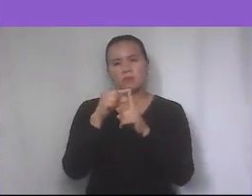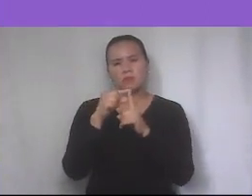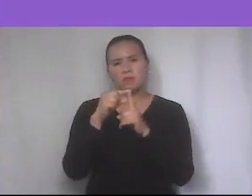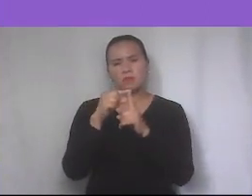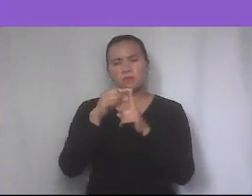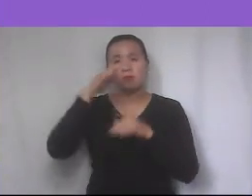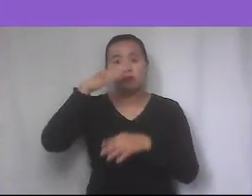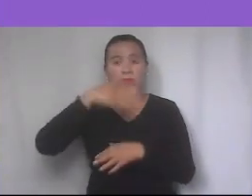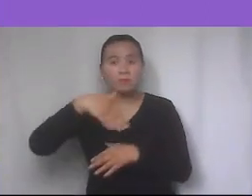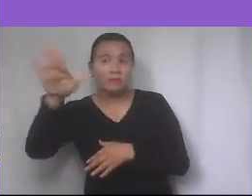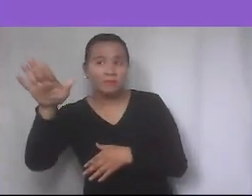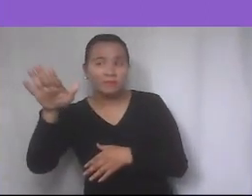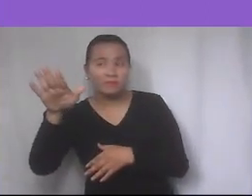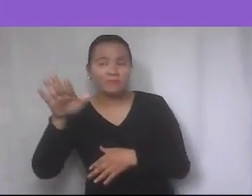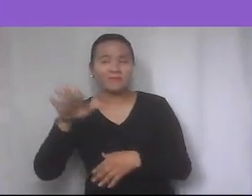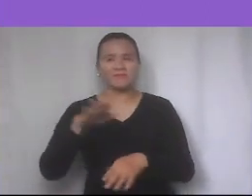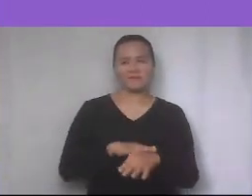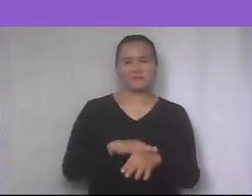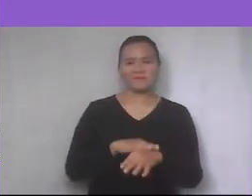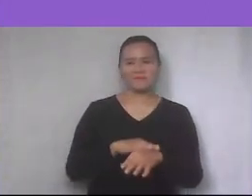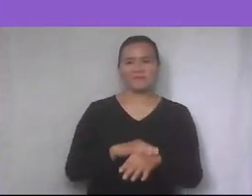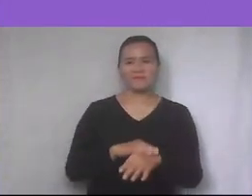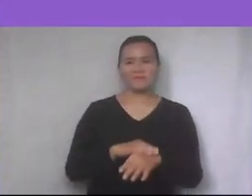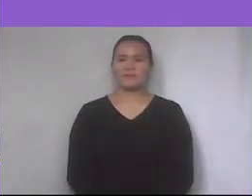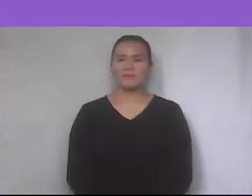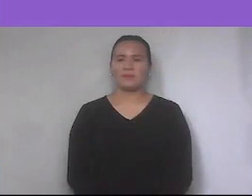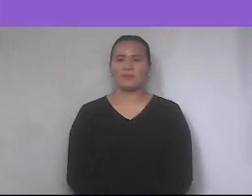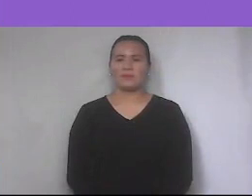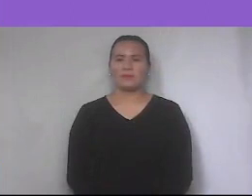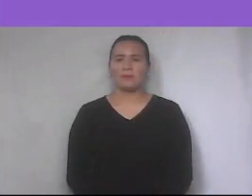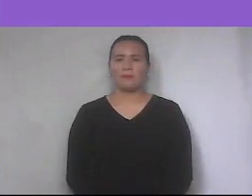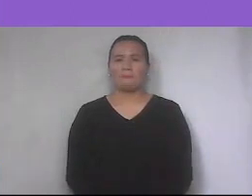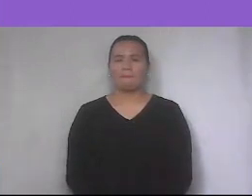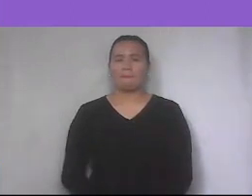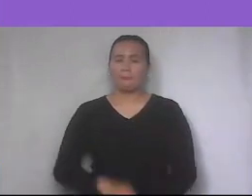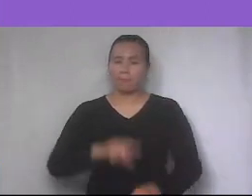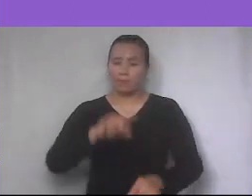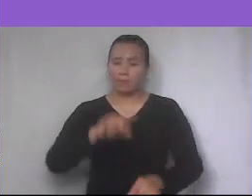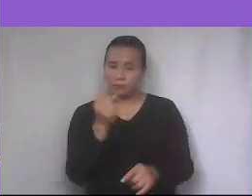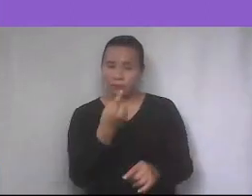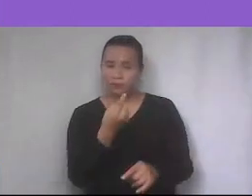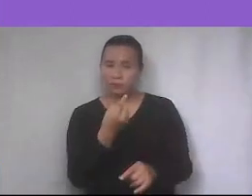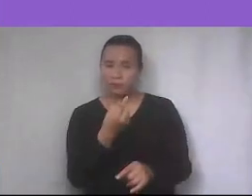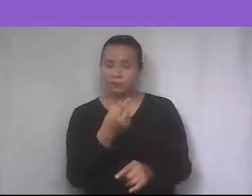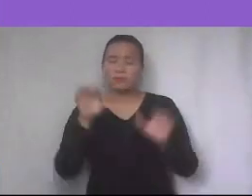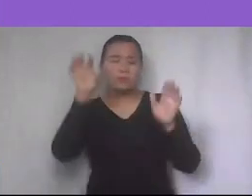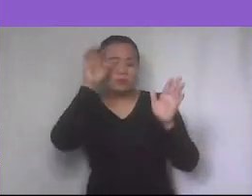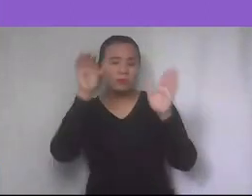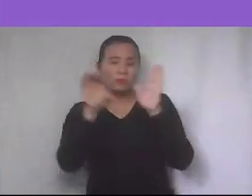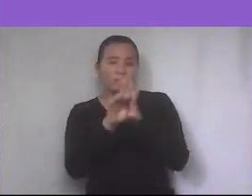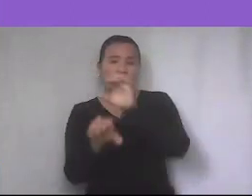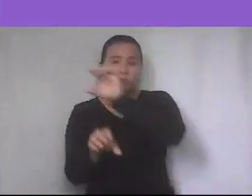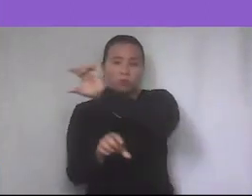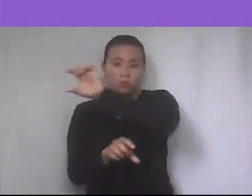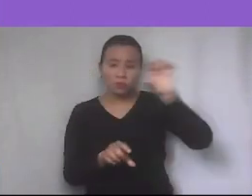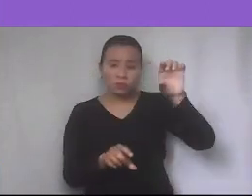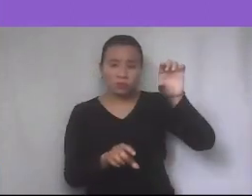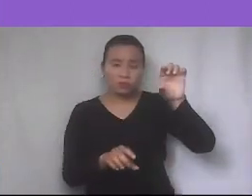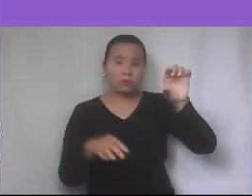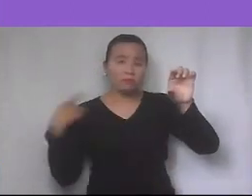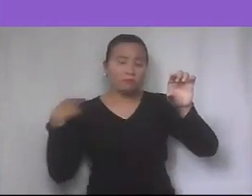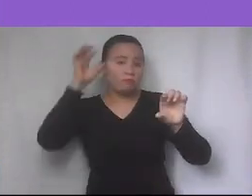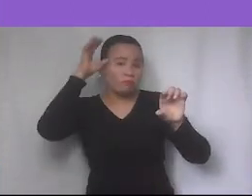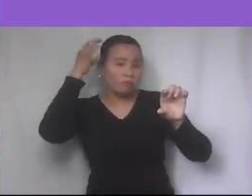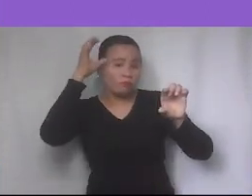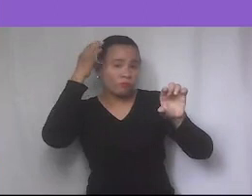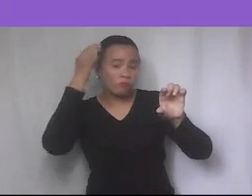taya. Tignan natin ha, ang unang larawan dito sa unang linya natin ng mga hayop ay baka,